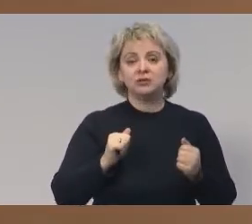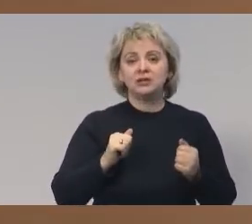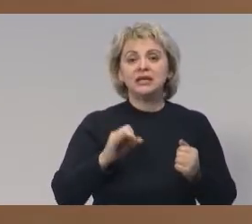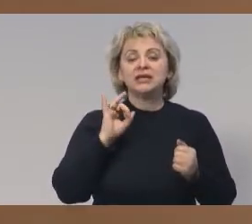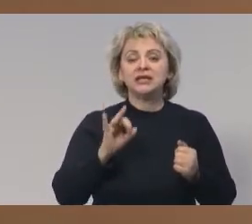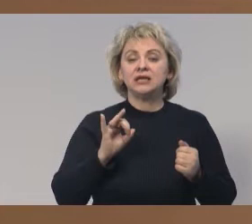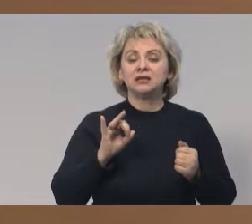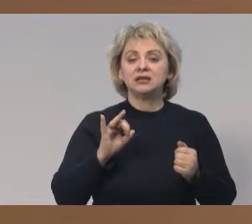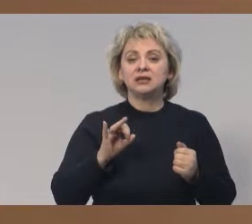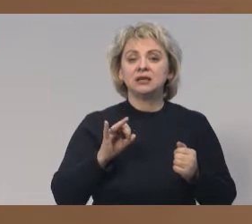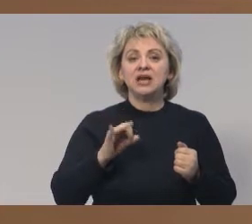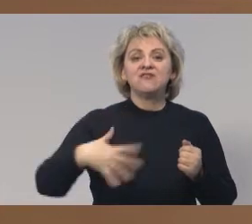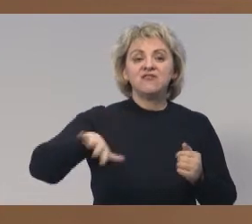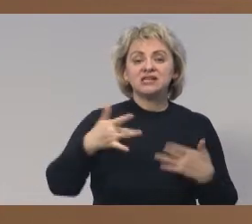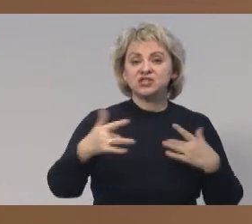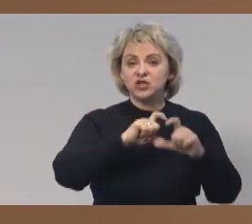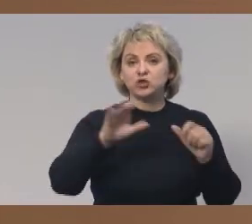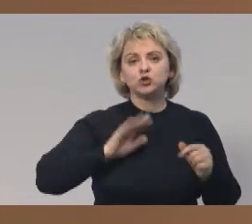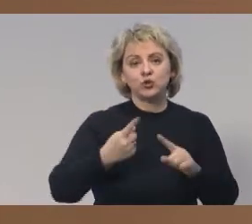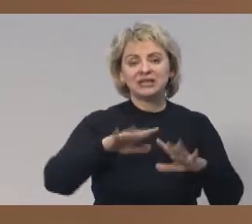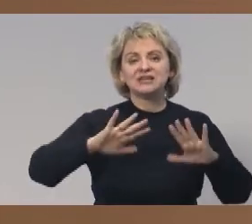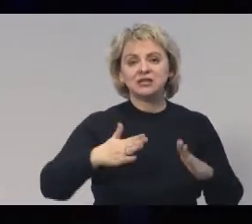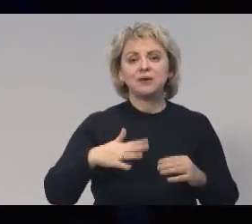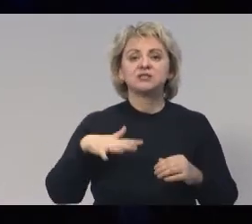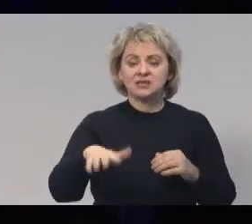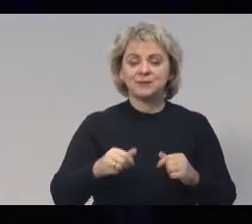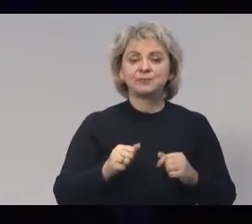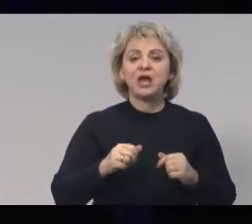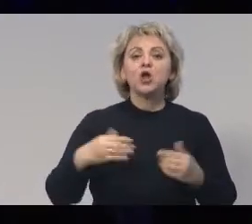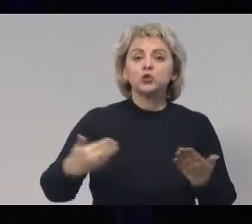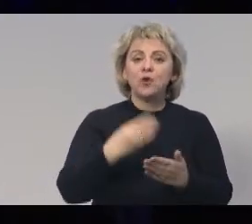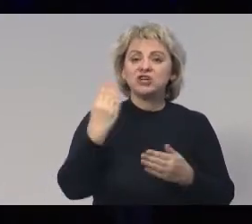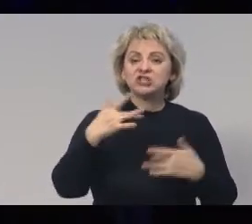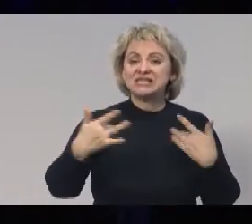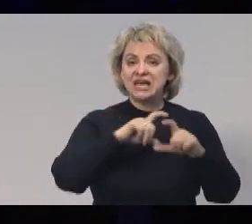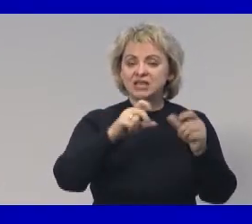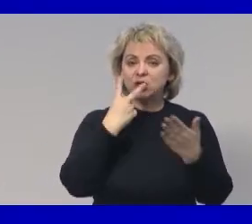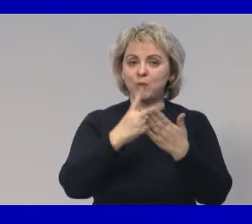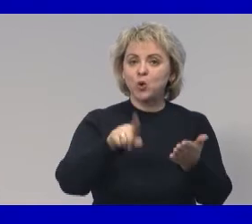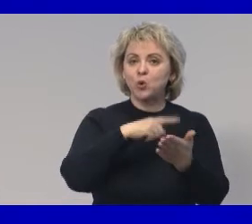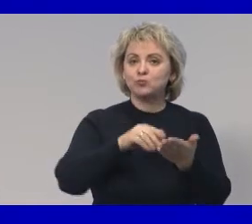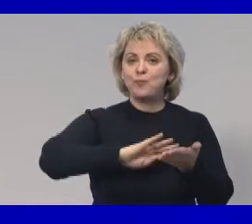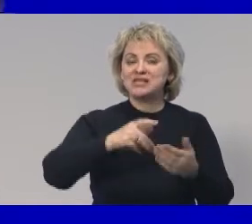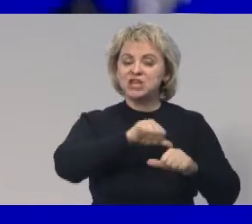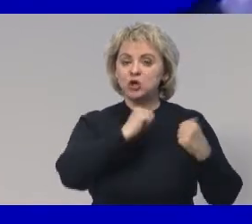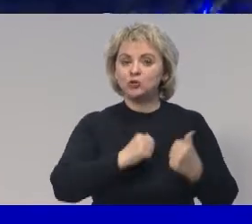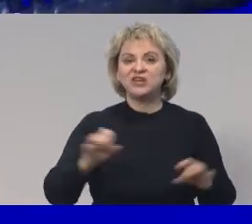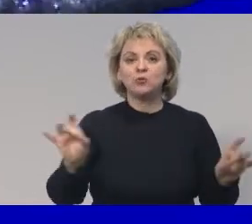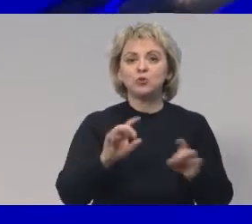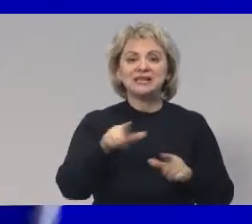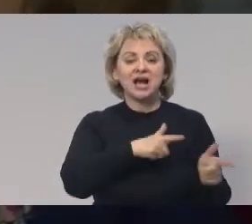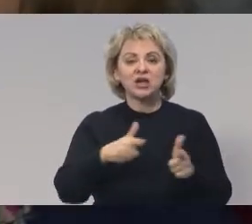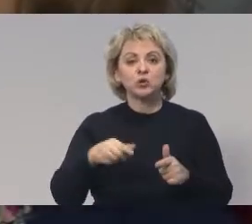и весь театр ждет этого события с нетерпением. В Новошахтинском театре покажут «Город без любви», музыкальный